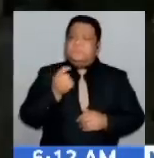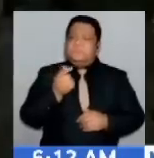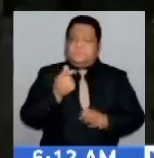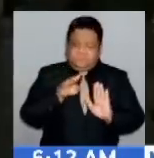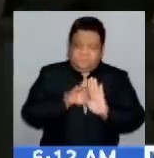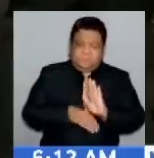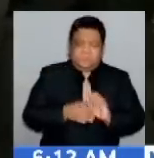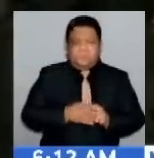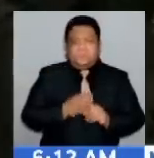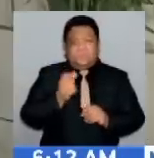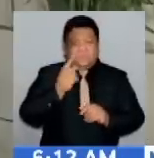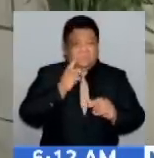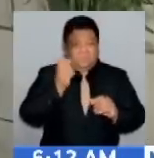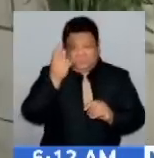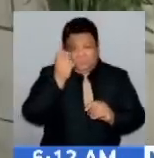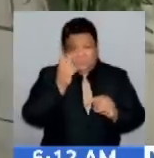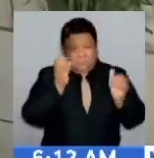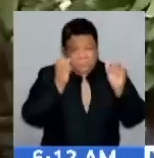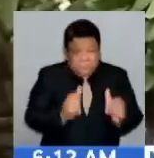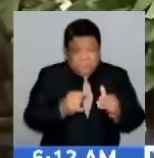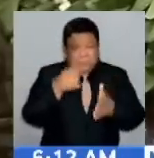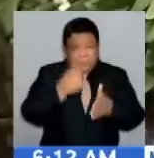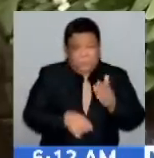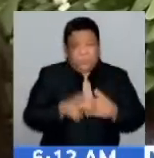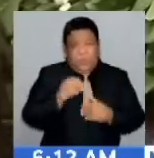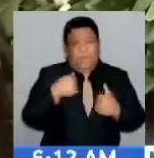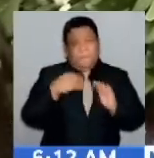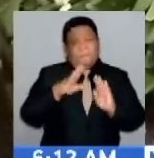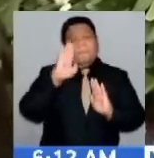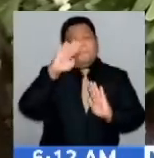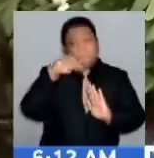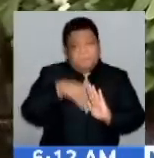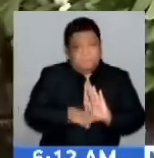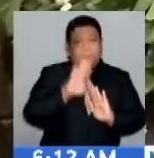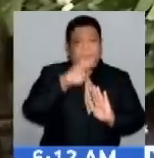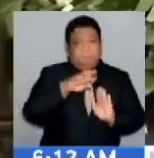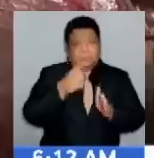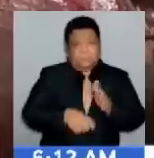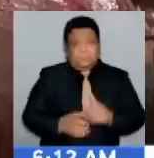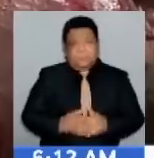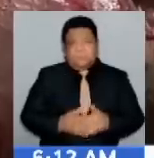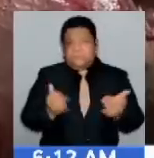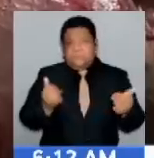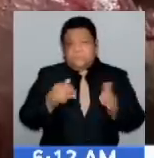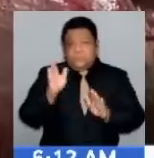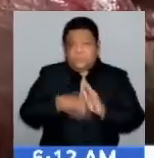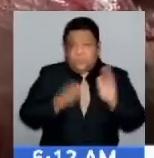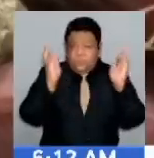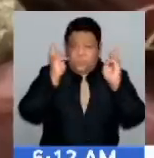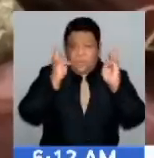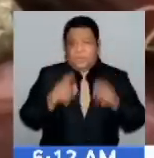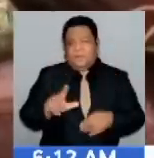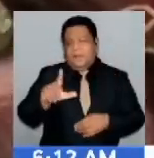ang presyo. May taas, biglang baba. So ngayon, ano yung pinakamurang gulay? Langka. So yeah, sa mga mahilig